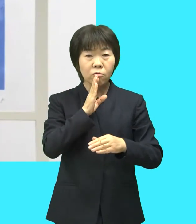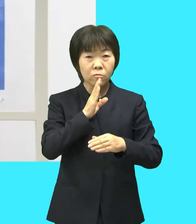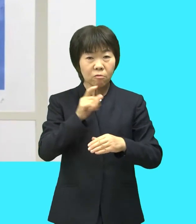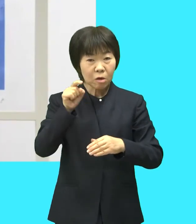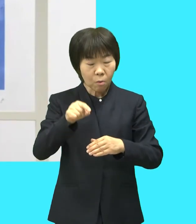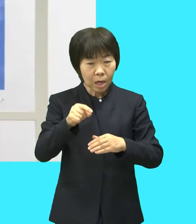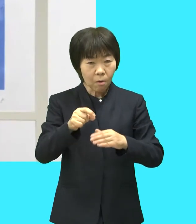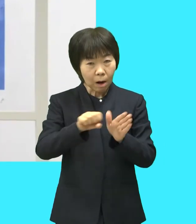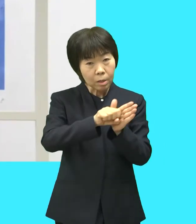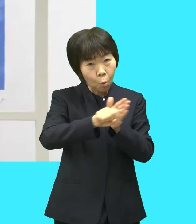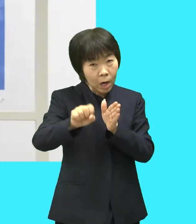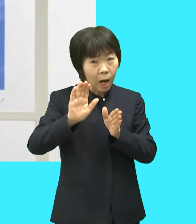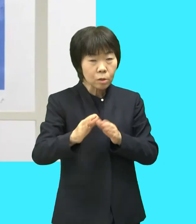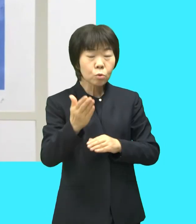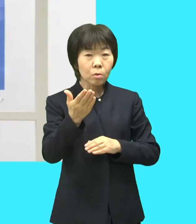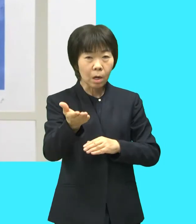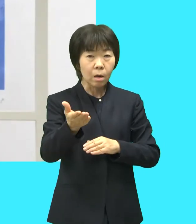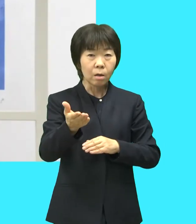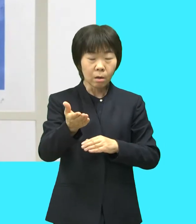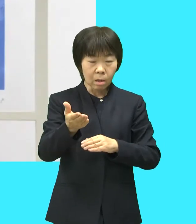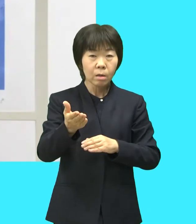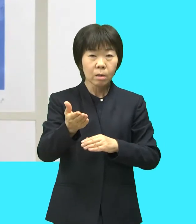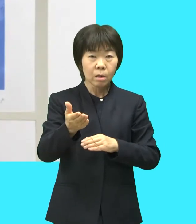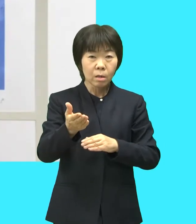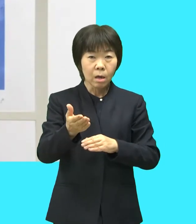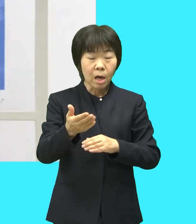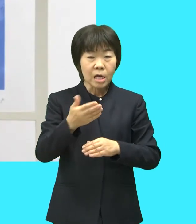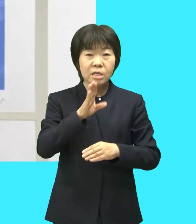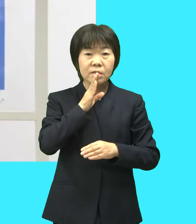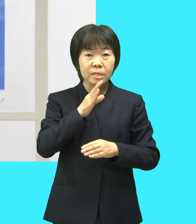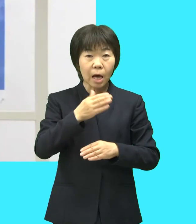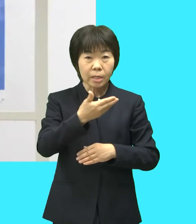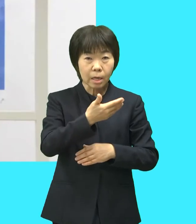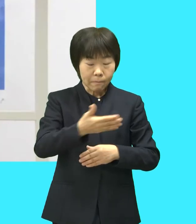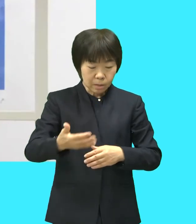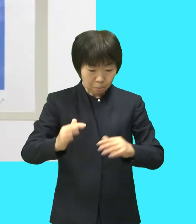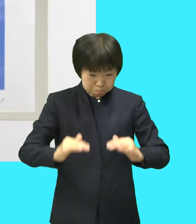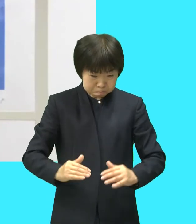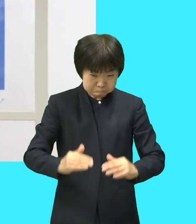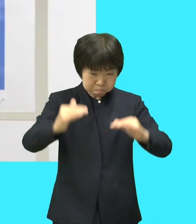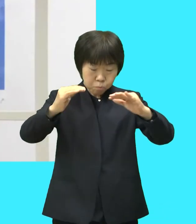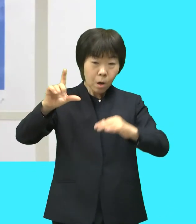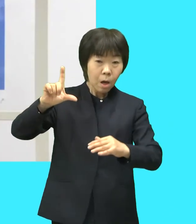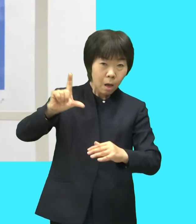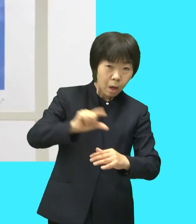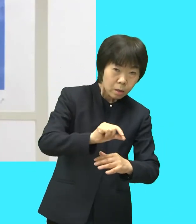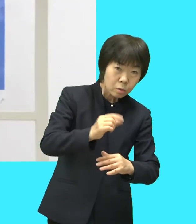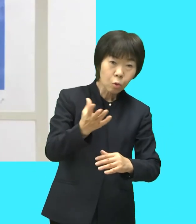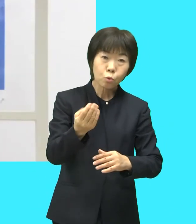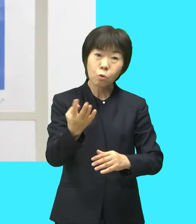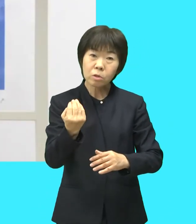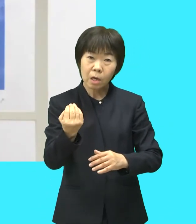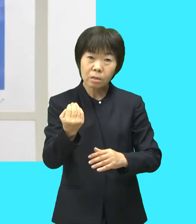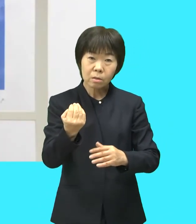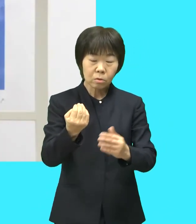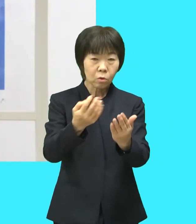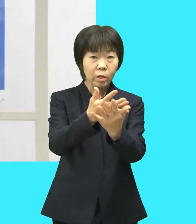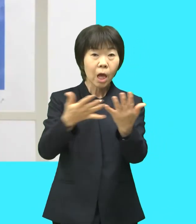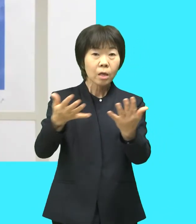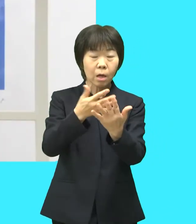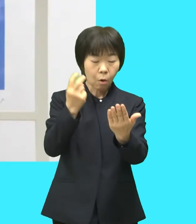ているのか、で実際水の発生量がどのように減っているんだということを具体的なデータを確認をしなが